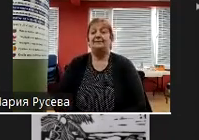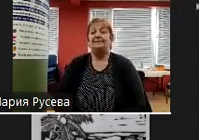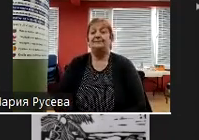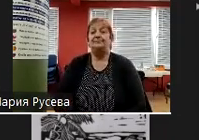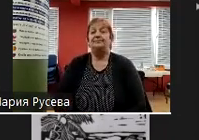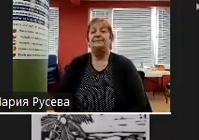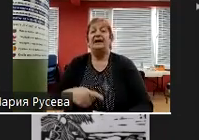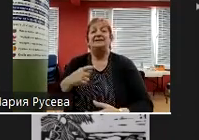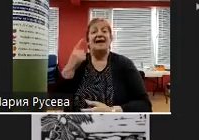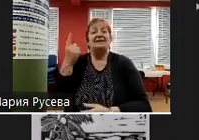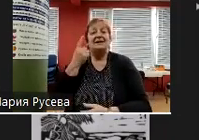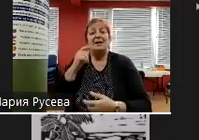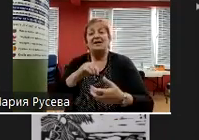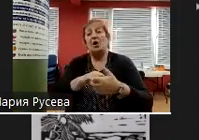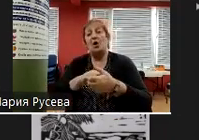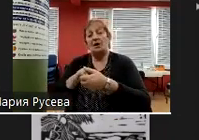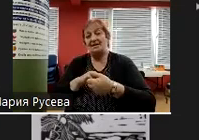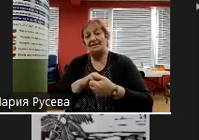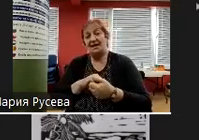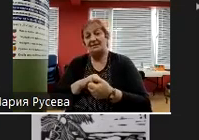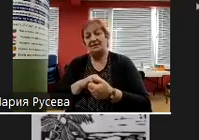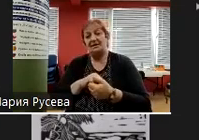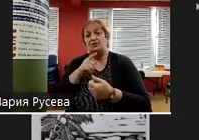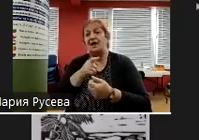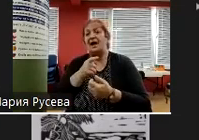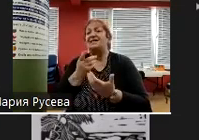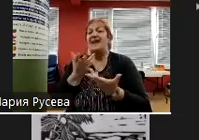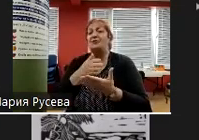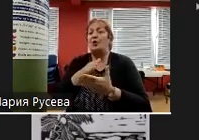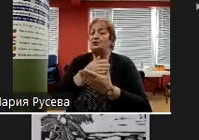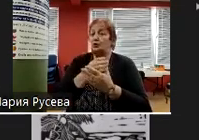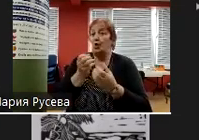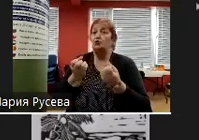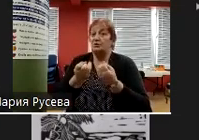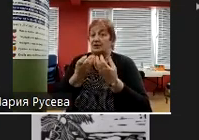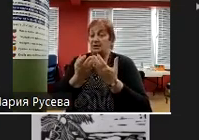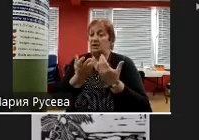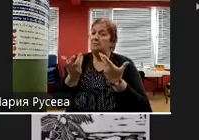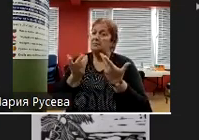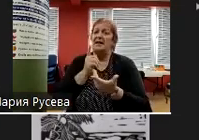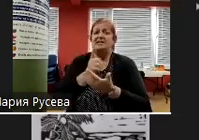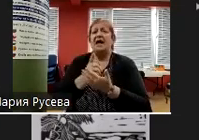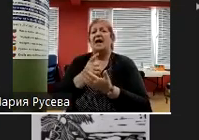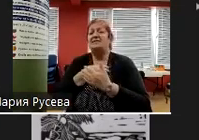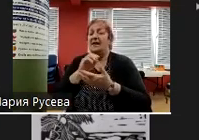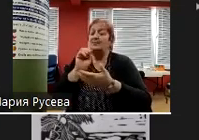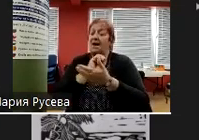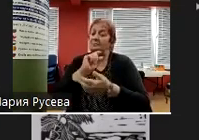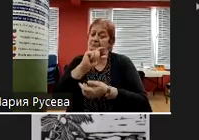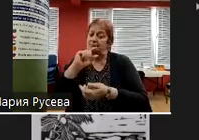Освен това, за самата организация, ако е някакво международно събитие, дали трябва да има надписи